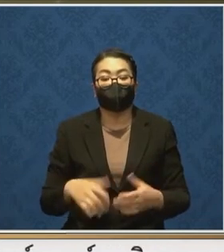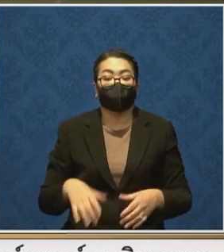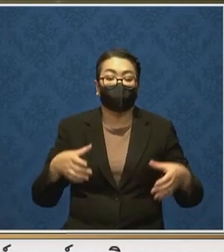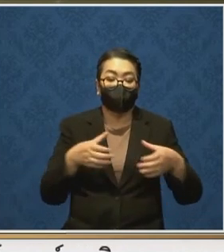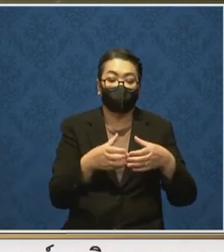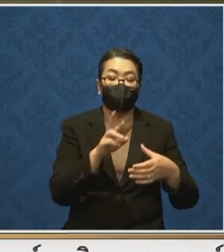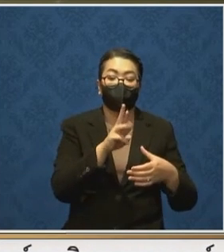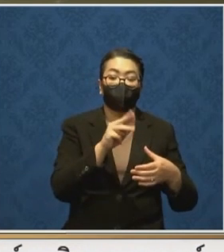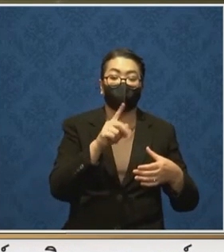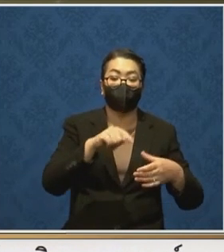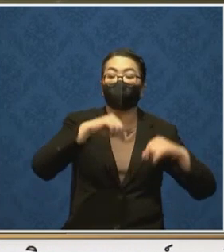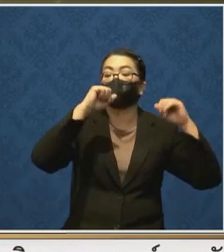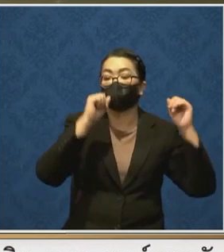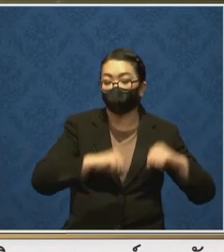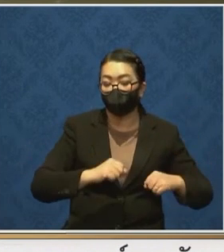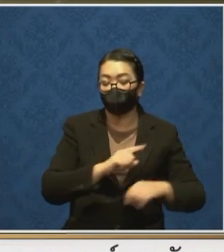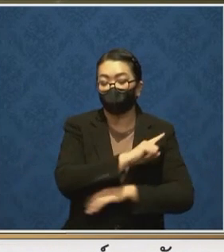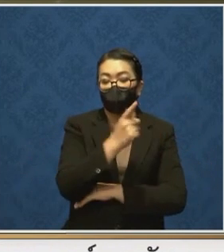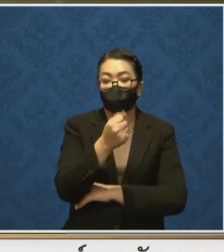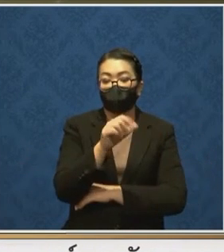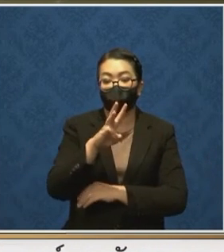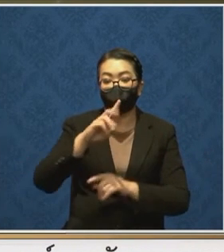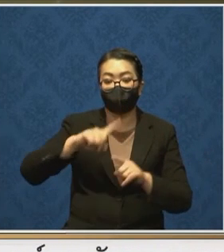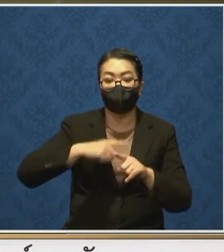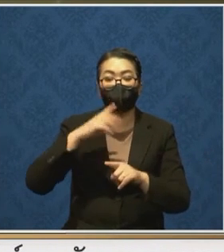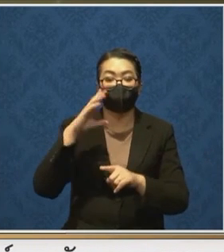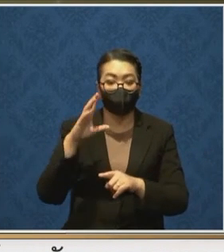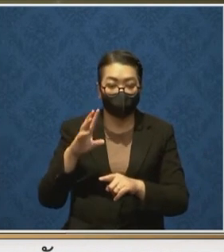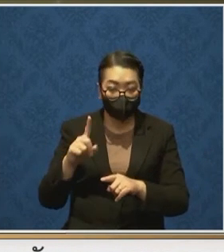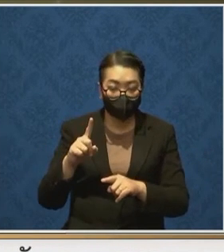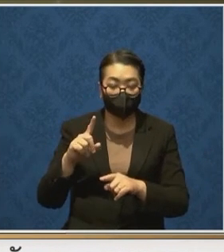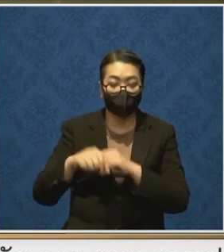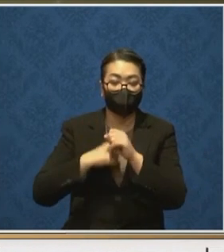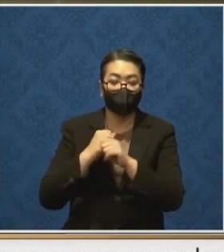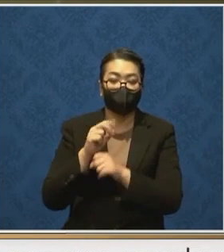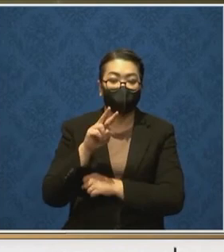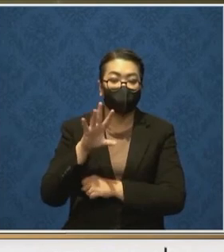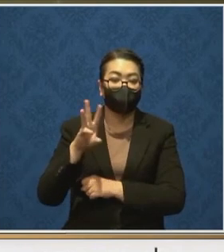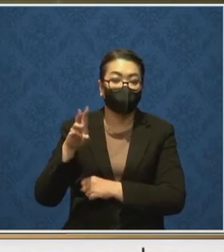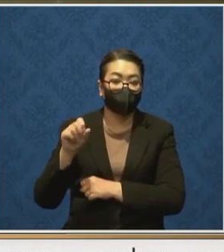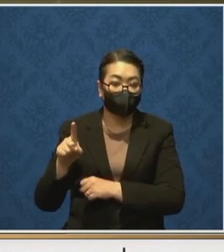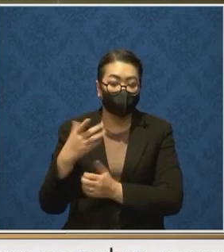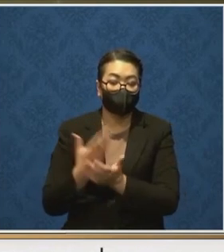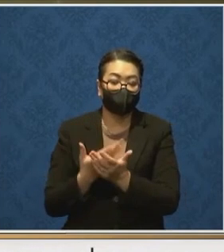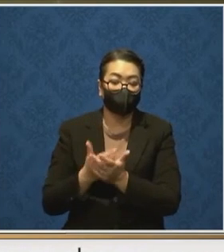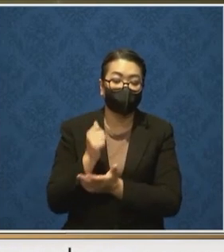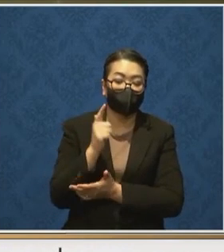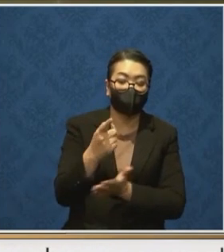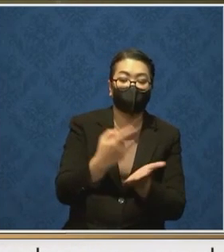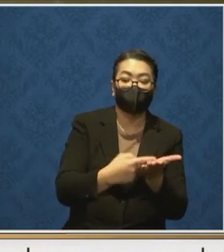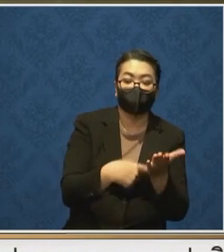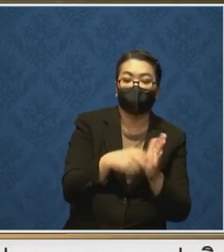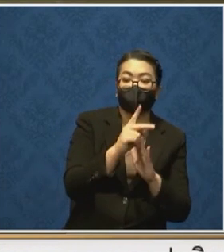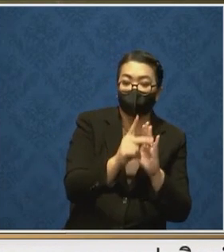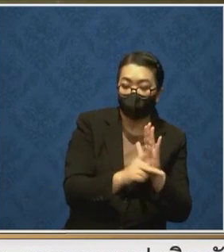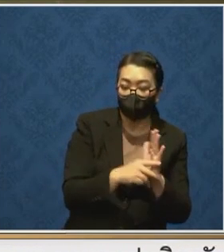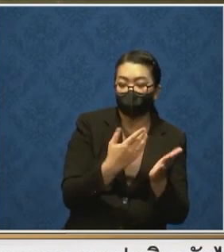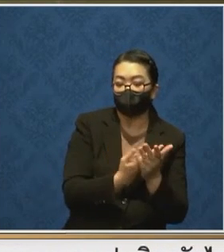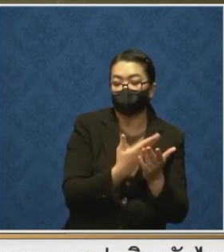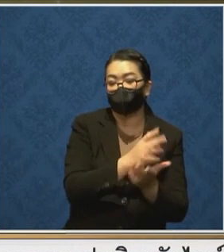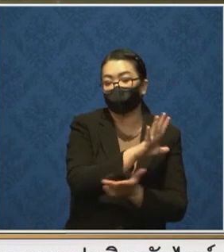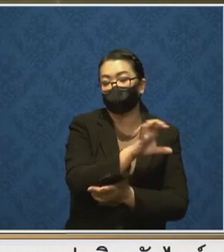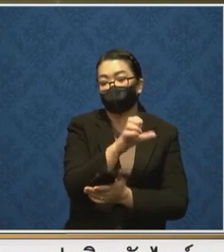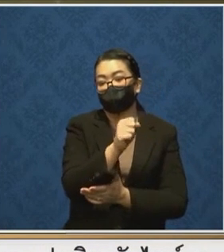มนตรีได้อนุมัติไ้เมื่อวันที่ 16 ตุลาคม 2,561แ่งเป็นค่าจ้างทปรกษากฎหมายวงเงิน 5